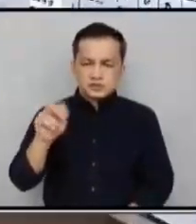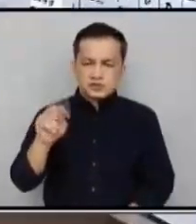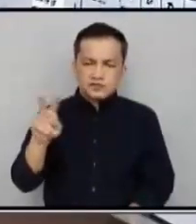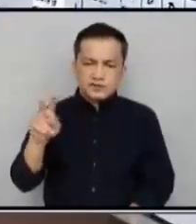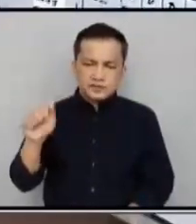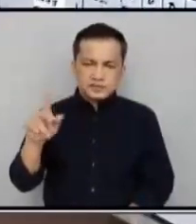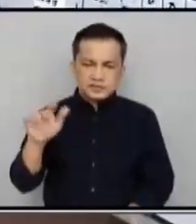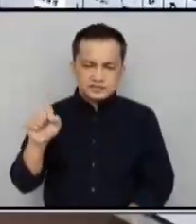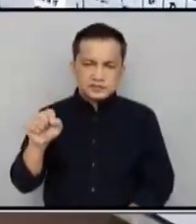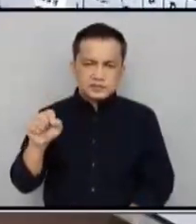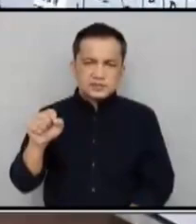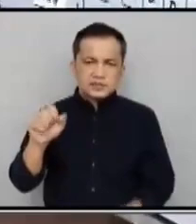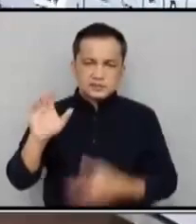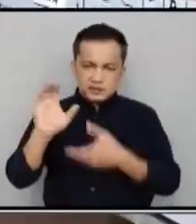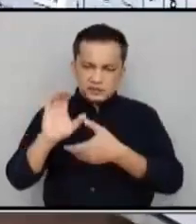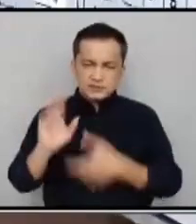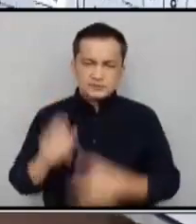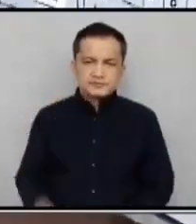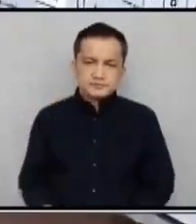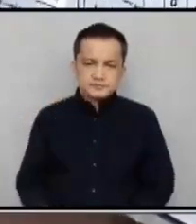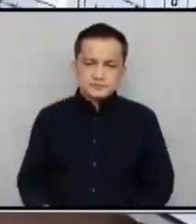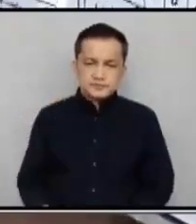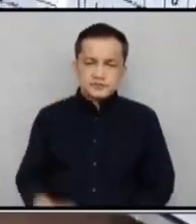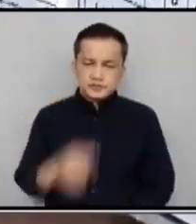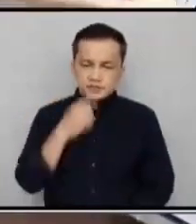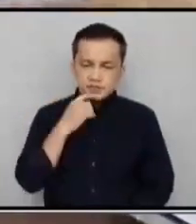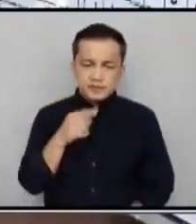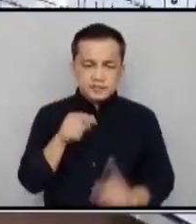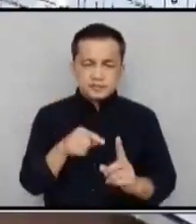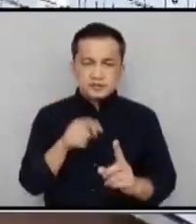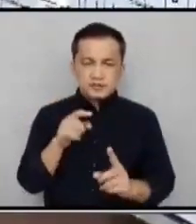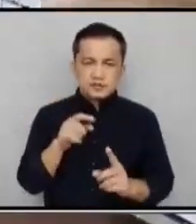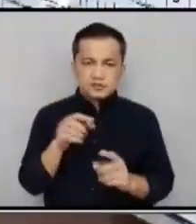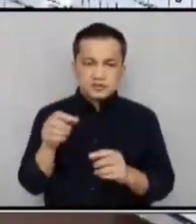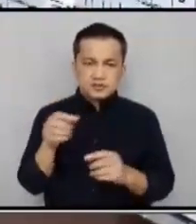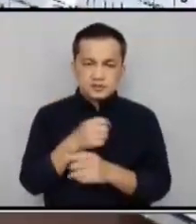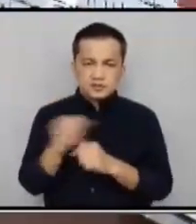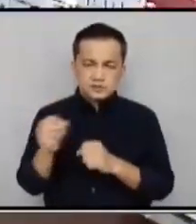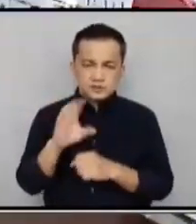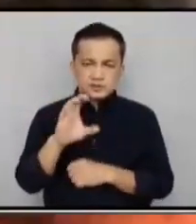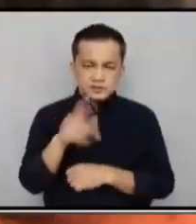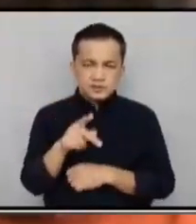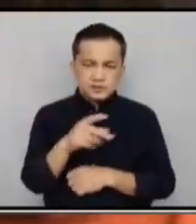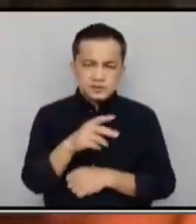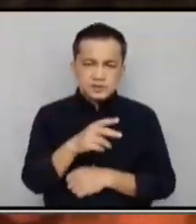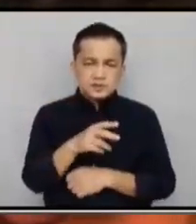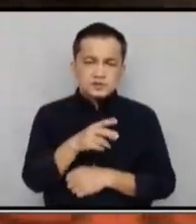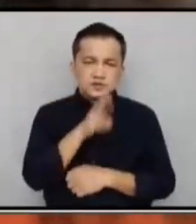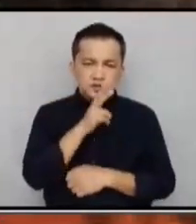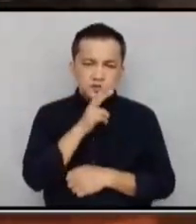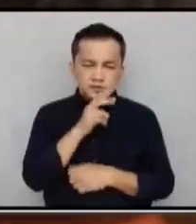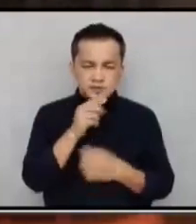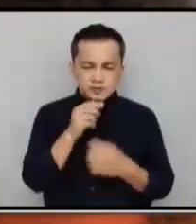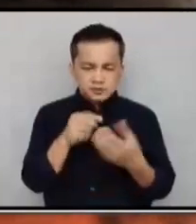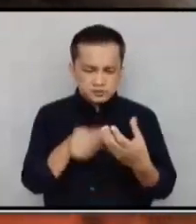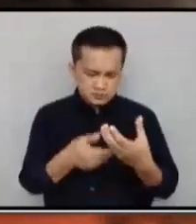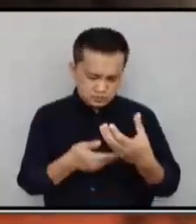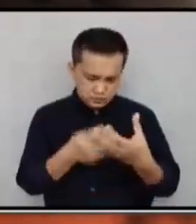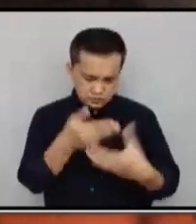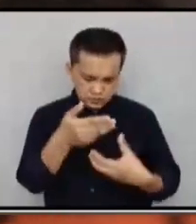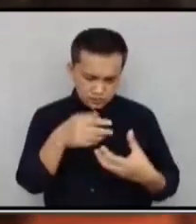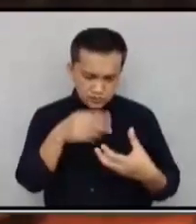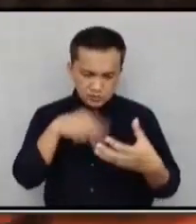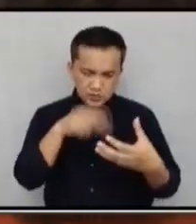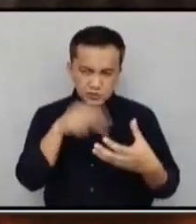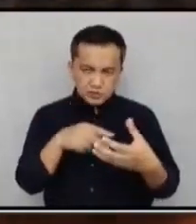Caloocan. Ayon kay Tuyo, na-recover din nila ang cellphone ng suspect kung saan makikita dito umano ang